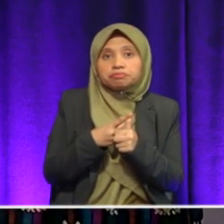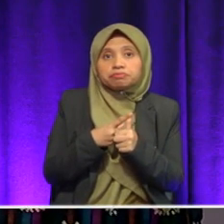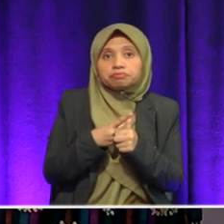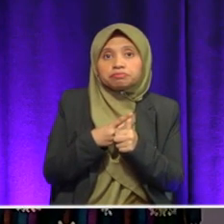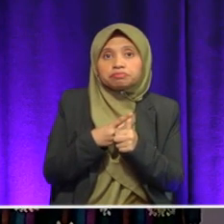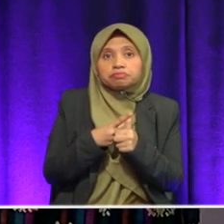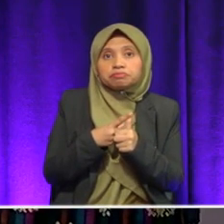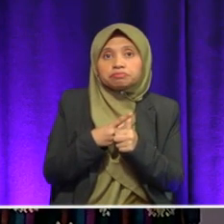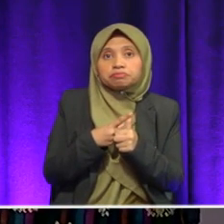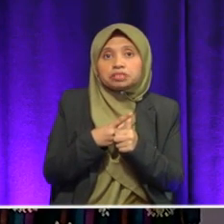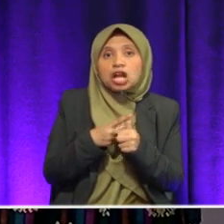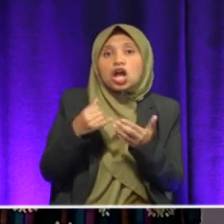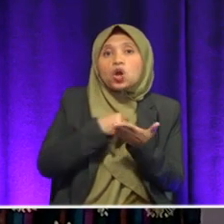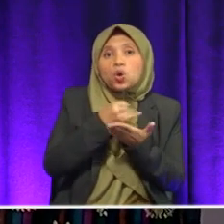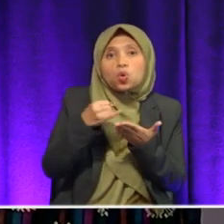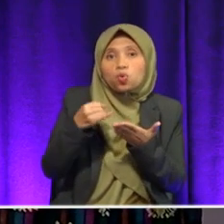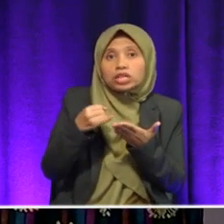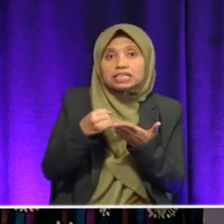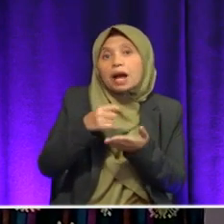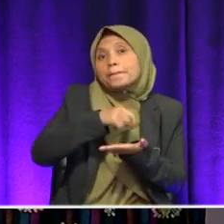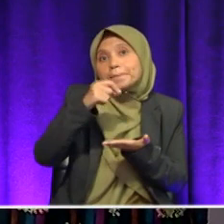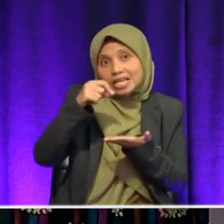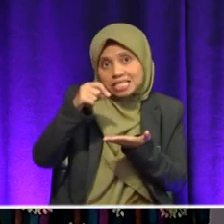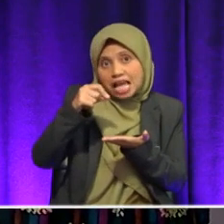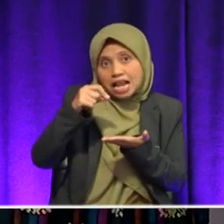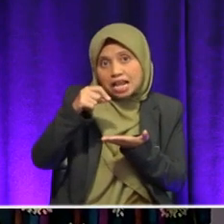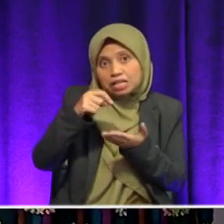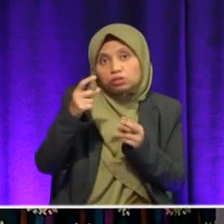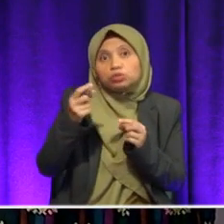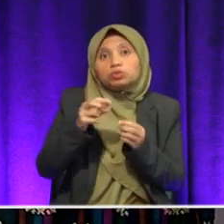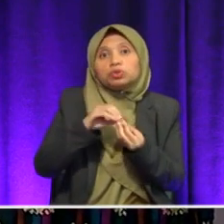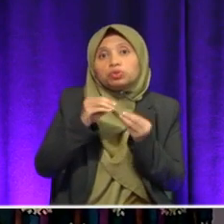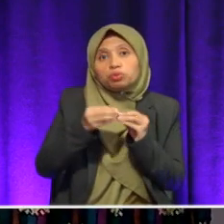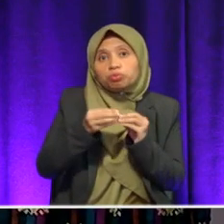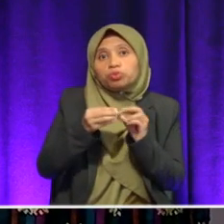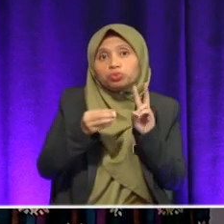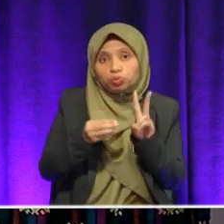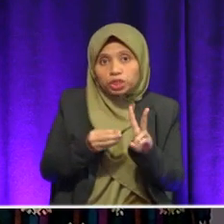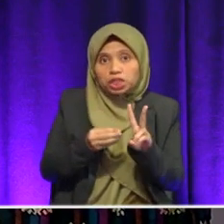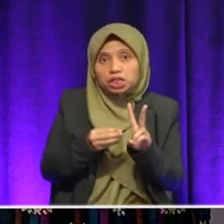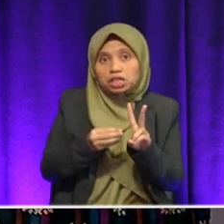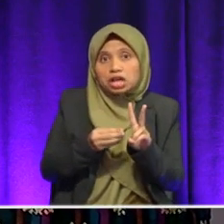menggunakan lukisan pensil kemudian menggunakan Google